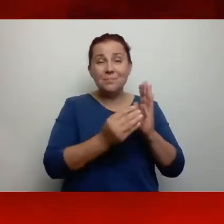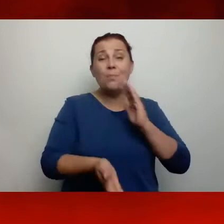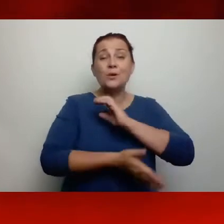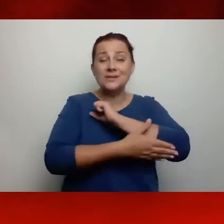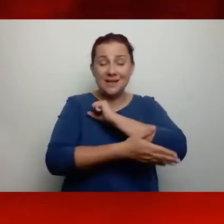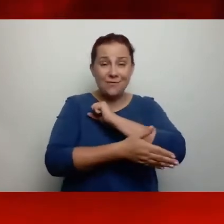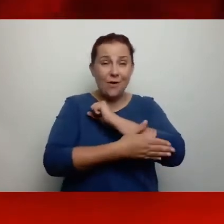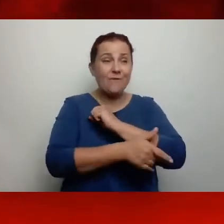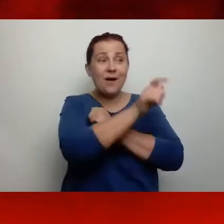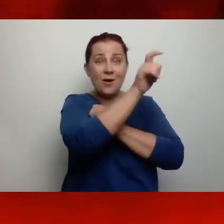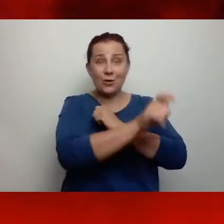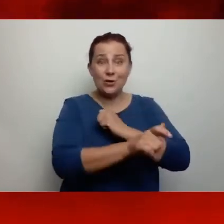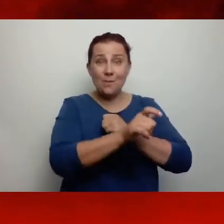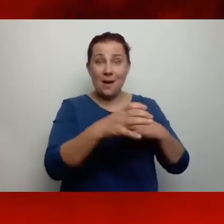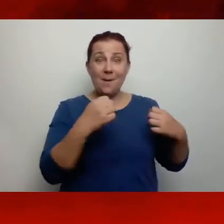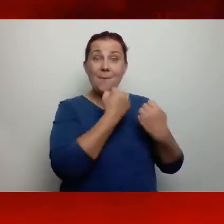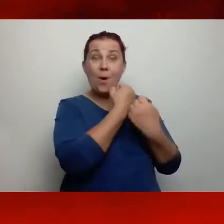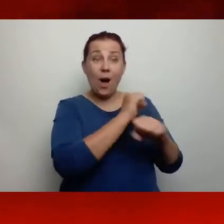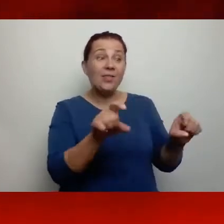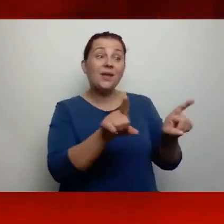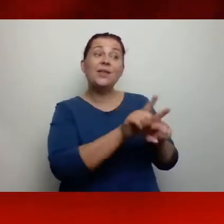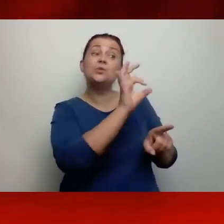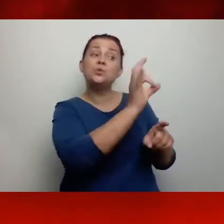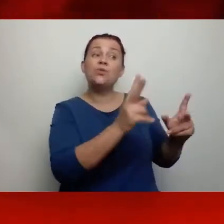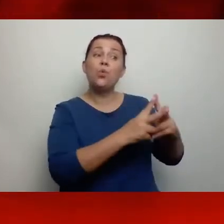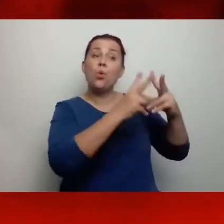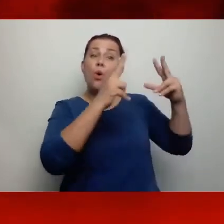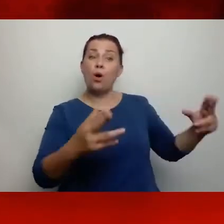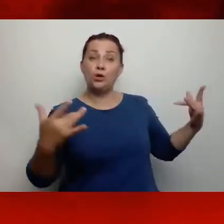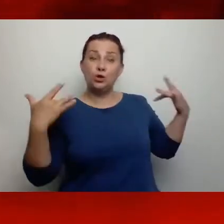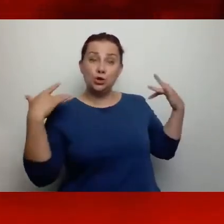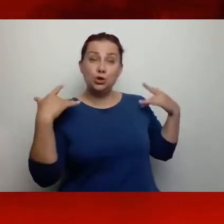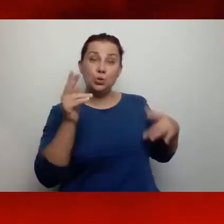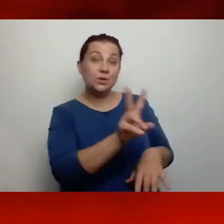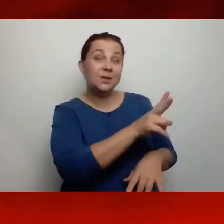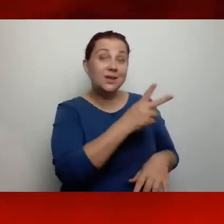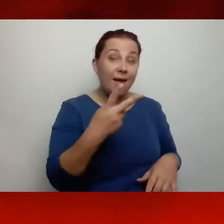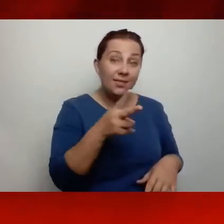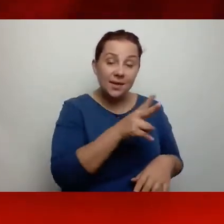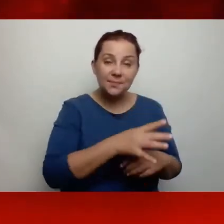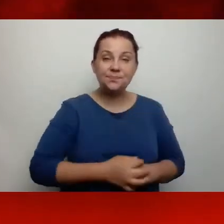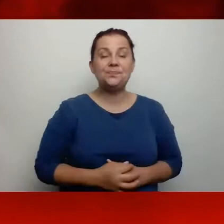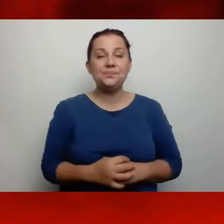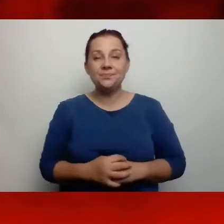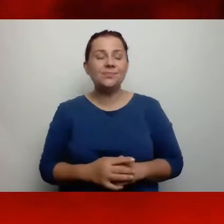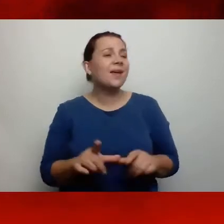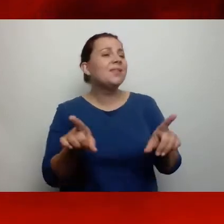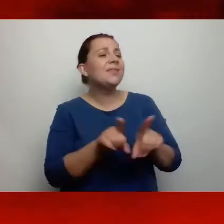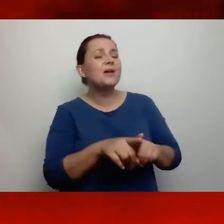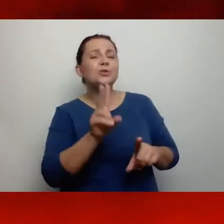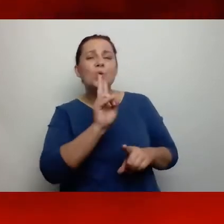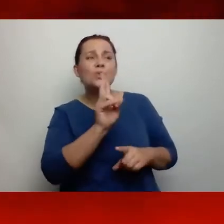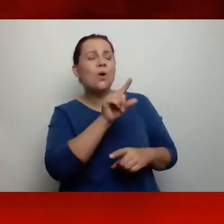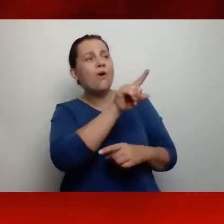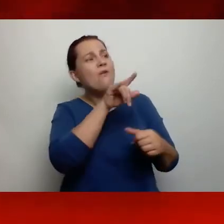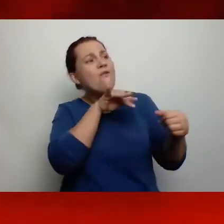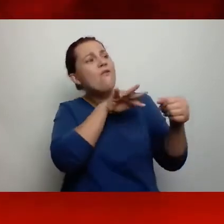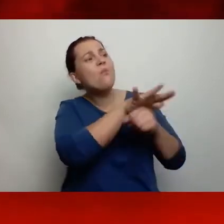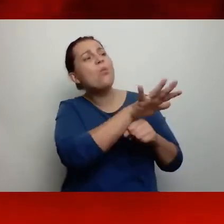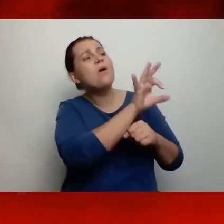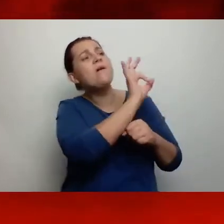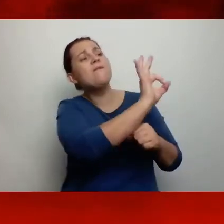odcinka, ale także o okres, w którym żył i o to, kto miał na niego wpływ jako na